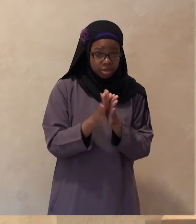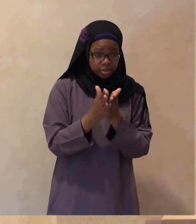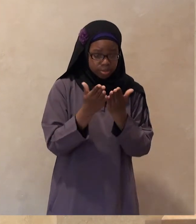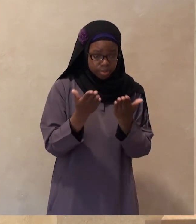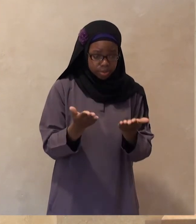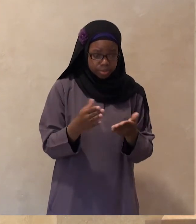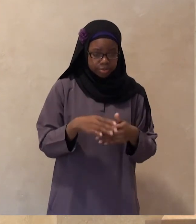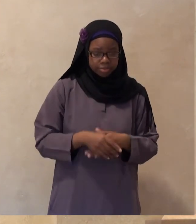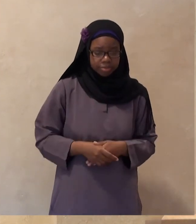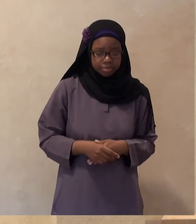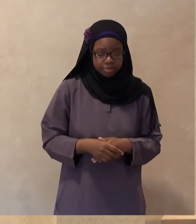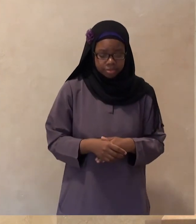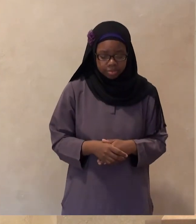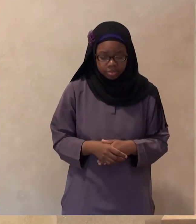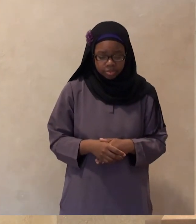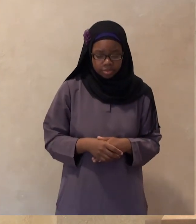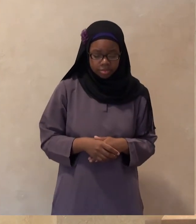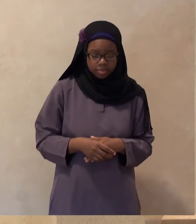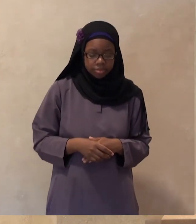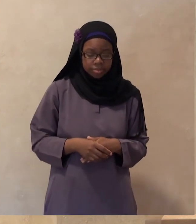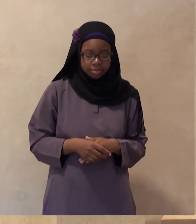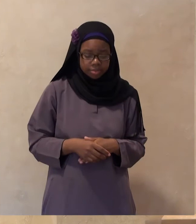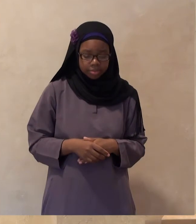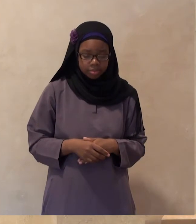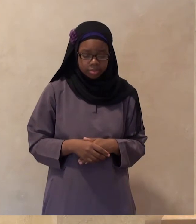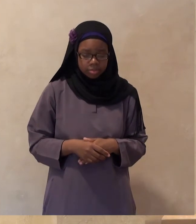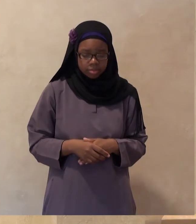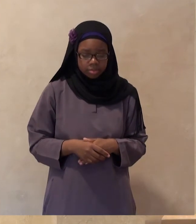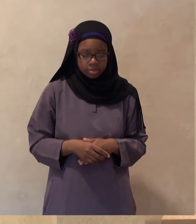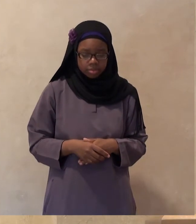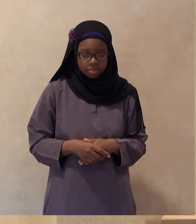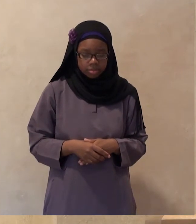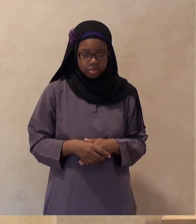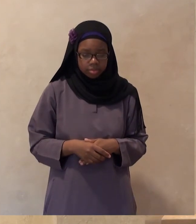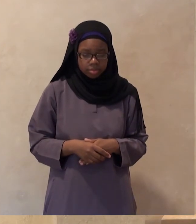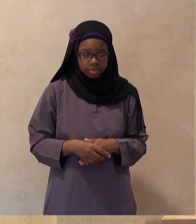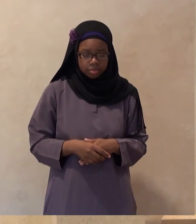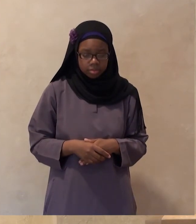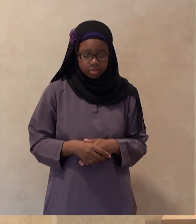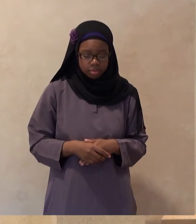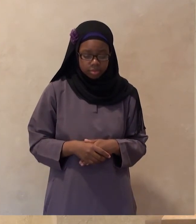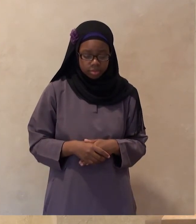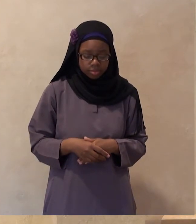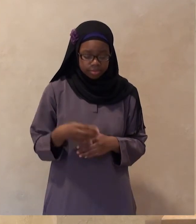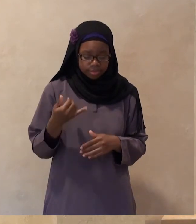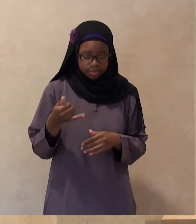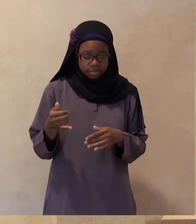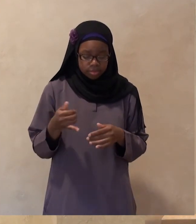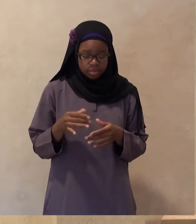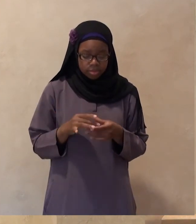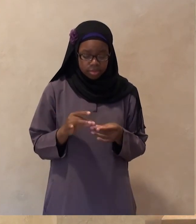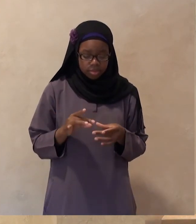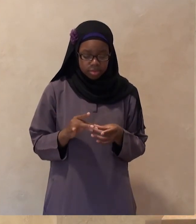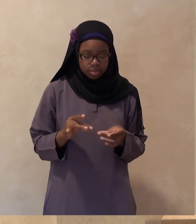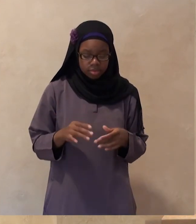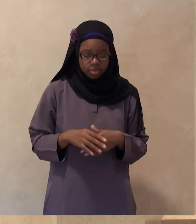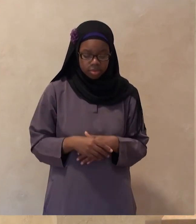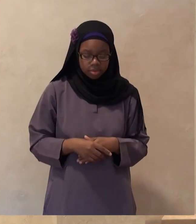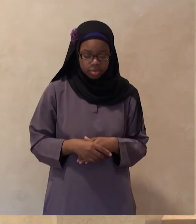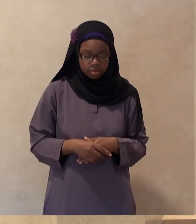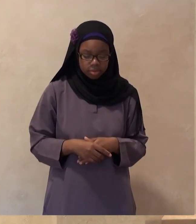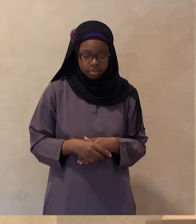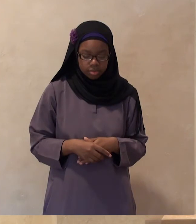famous. He said, بلغنا أنه كان يقال إن الدعاء يستجاب في خمس ليال في ليلة